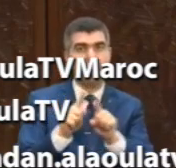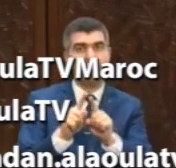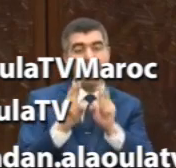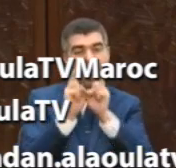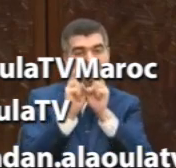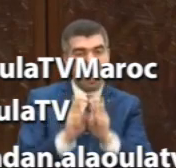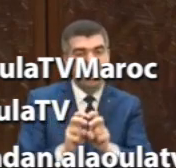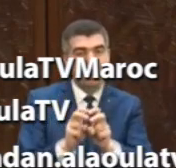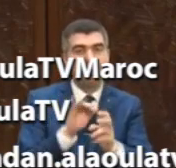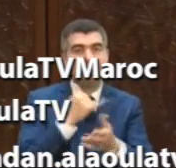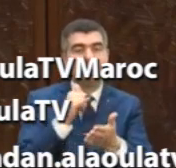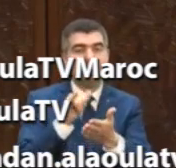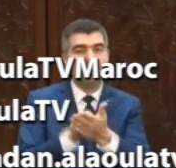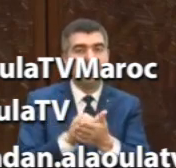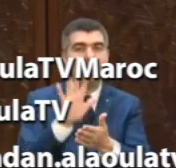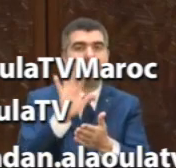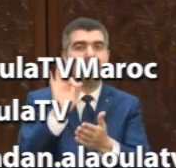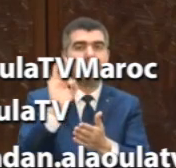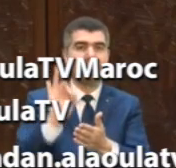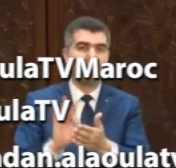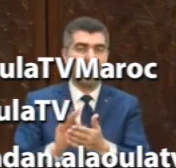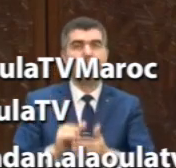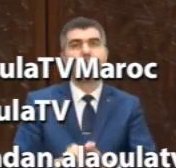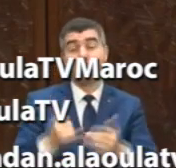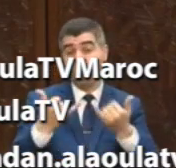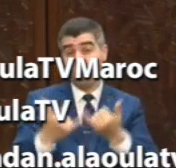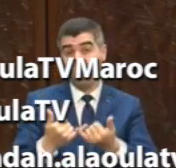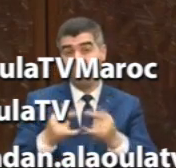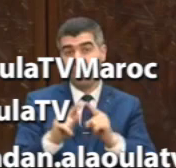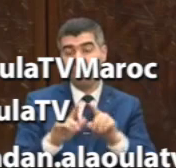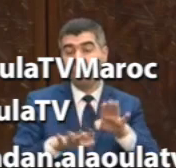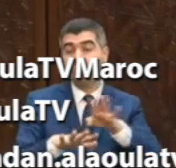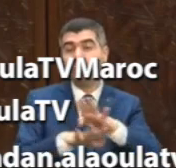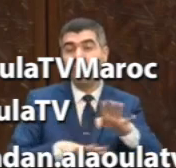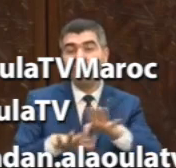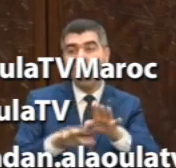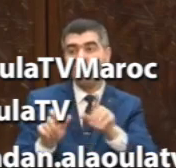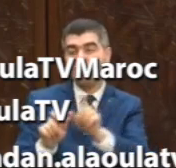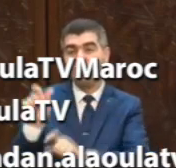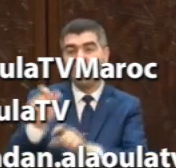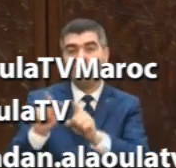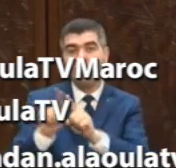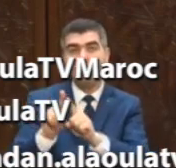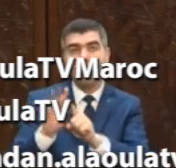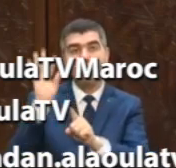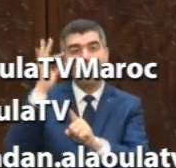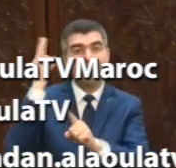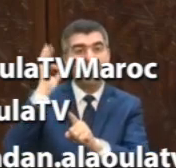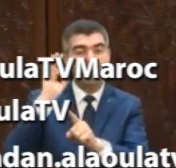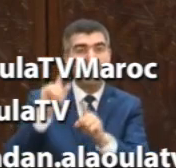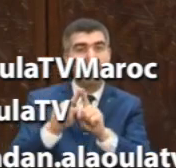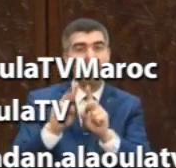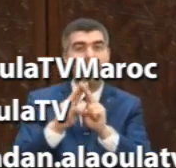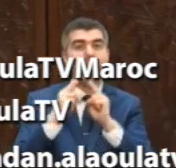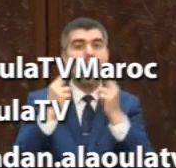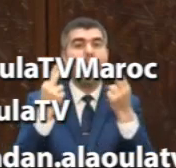عدد القتلى بحوالي 50%. اليوم الآثار الاجتماعية والاقتصادية تقدرها منظمة الصحة العالمية بين